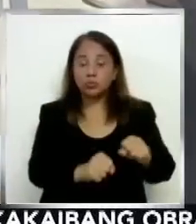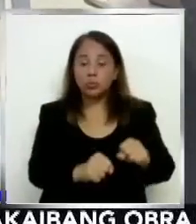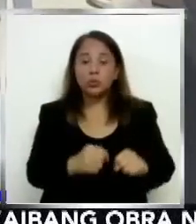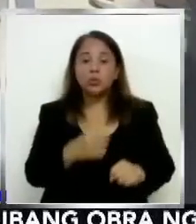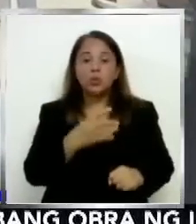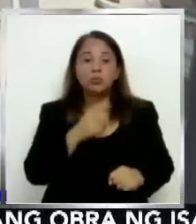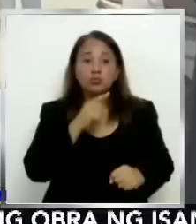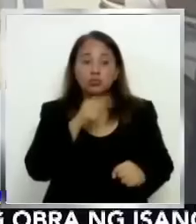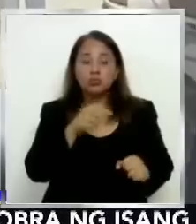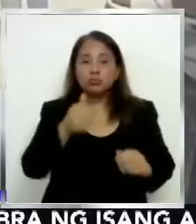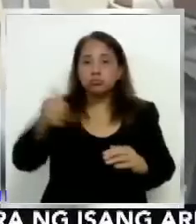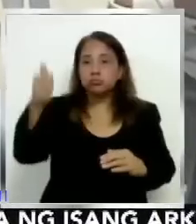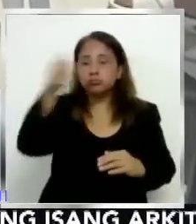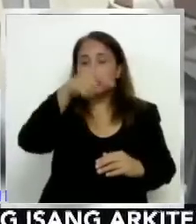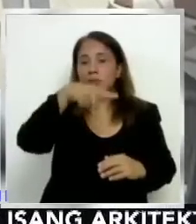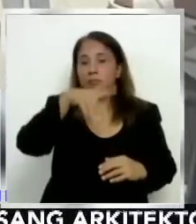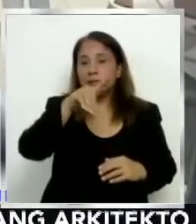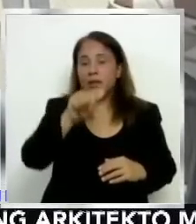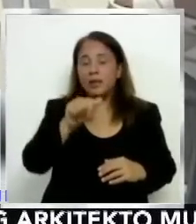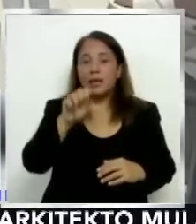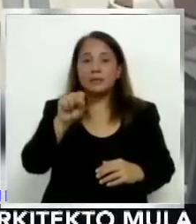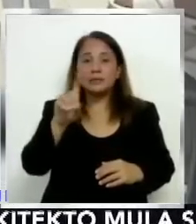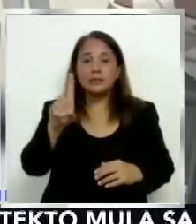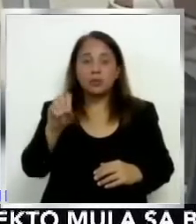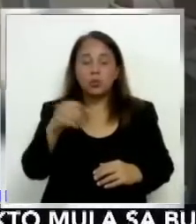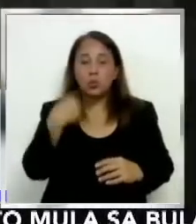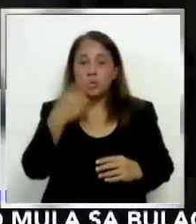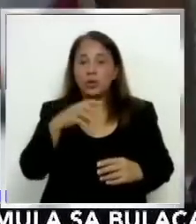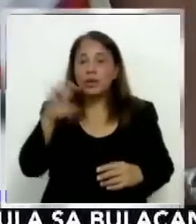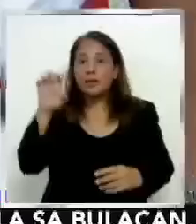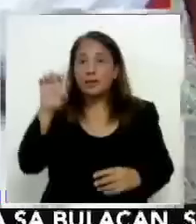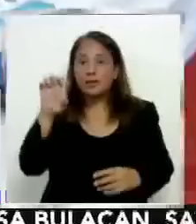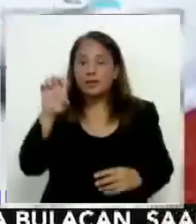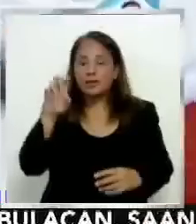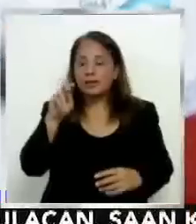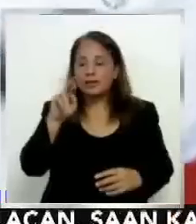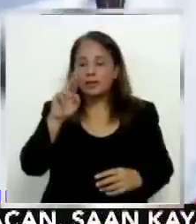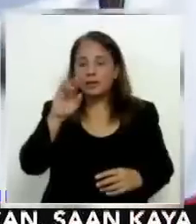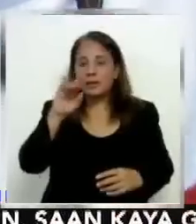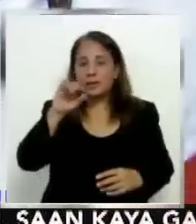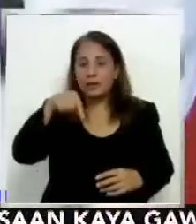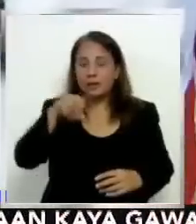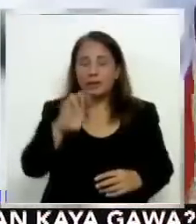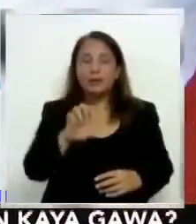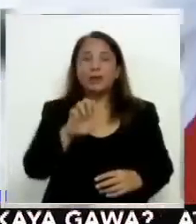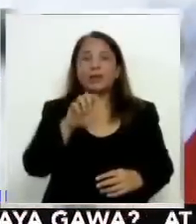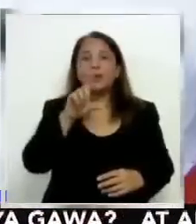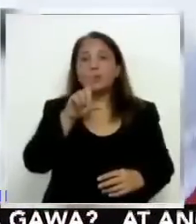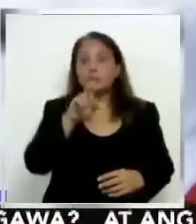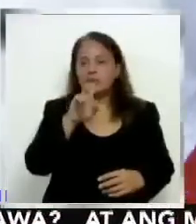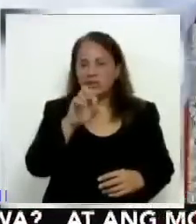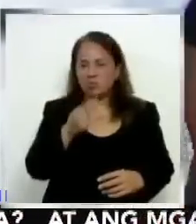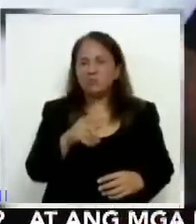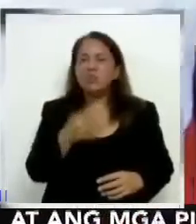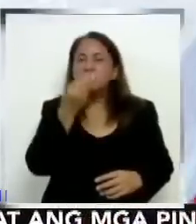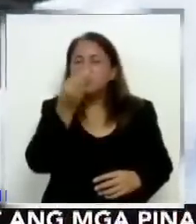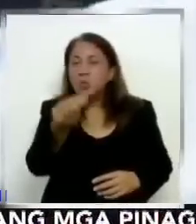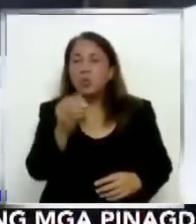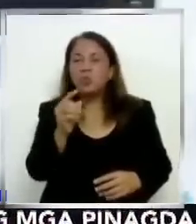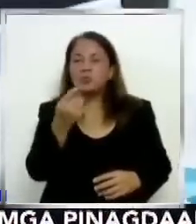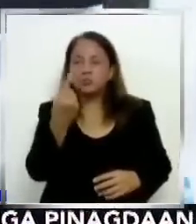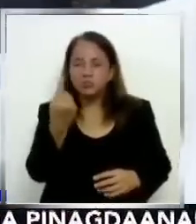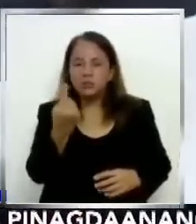hepe ng PIDEA SDO na si Enrique Lucero. Isolated daw yan, ayon kay PIDEA Director General